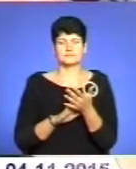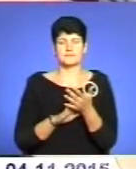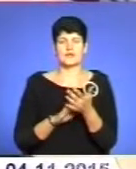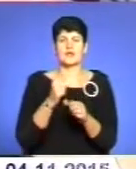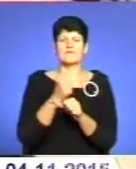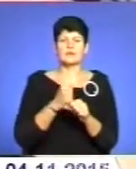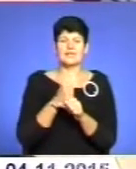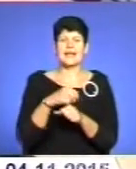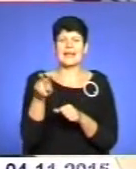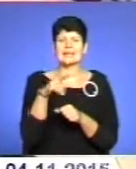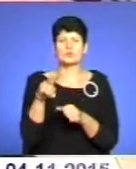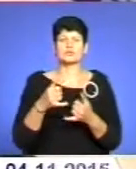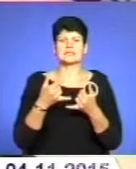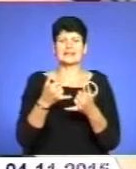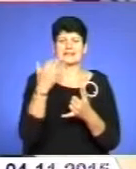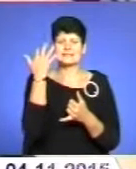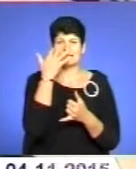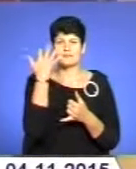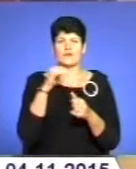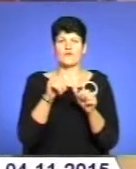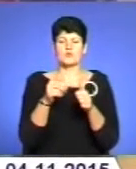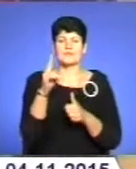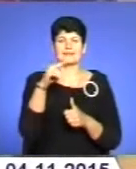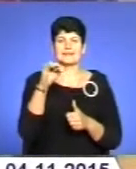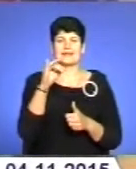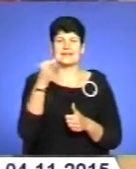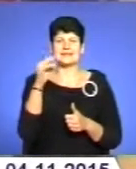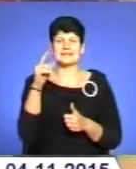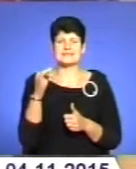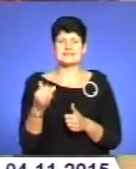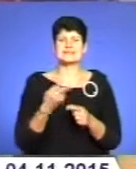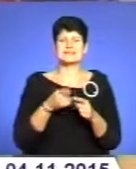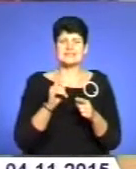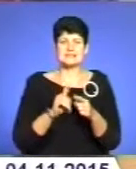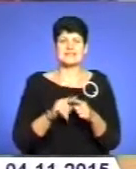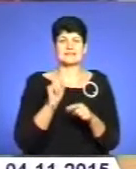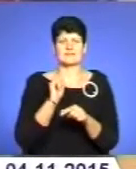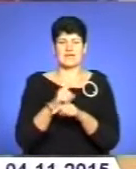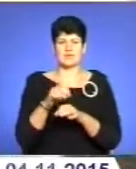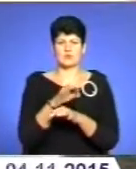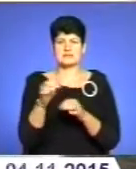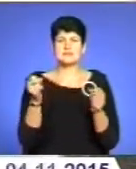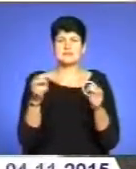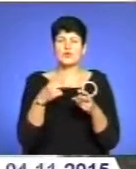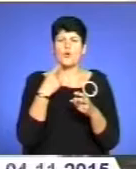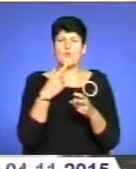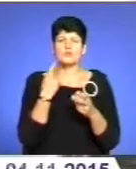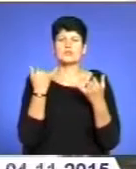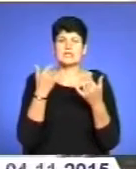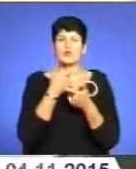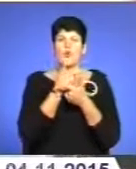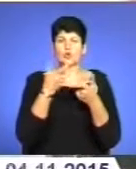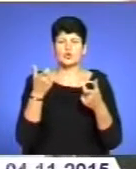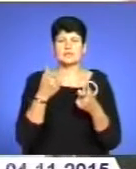Виготовлення літератури для незрячих у форматі DAISY – головне завдання проекту. Спеціалісти зазначають, нині оголошений